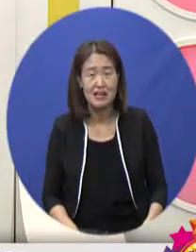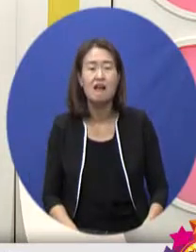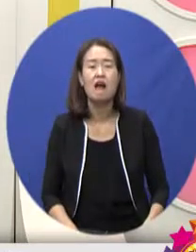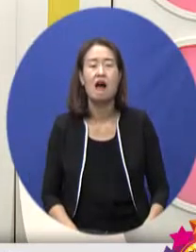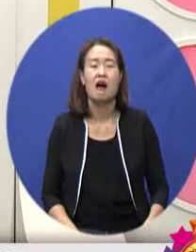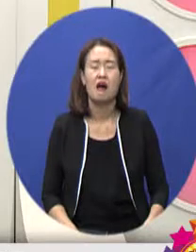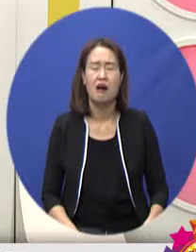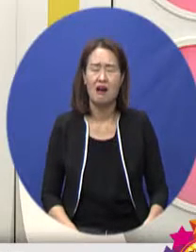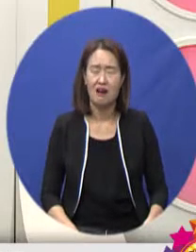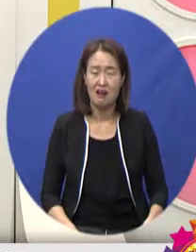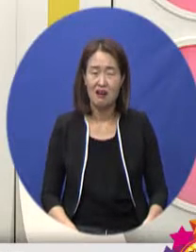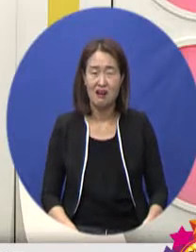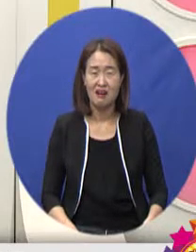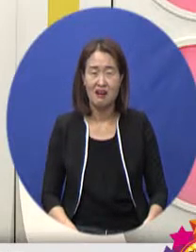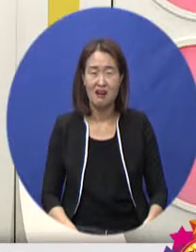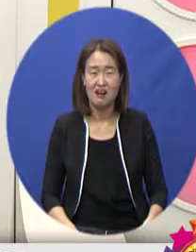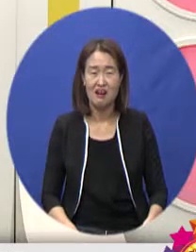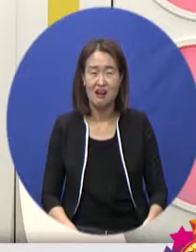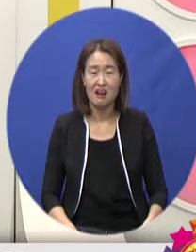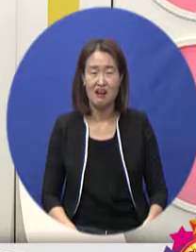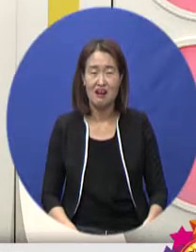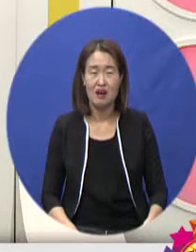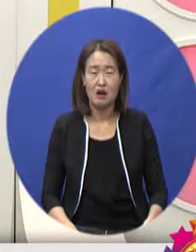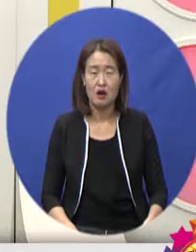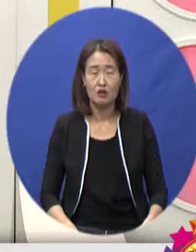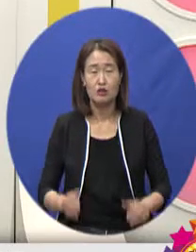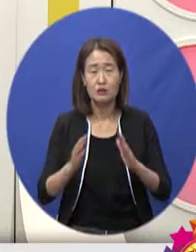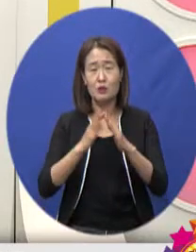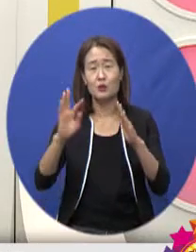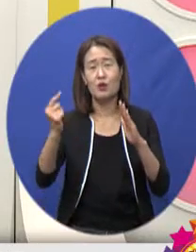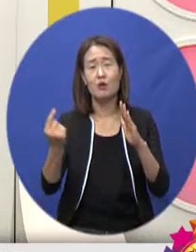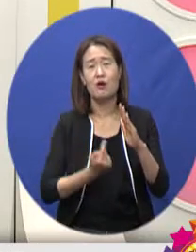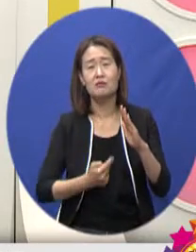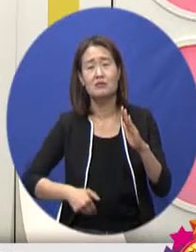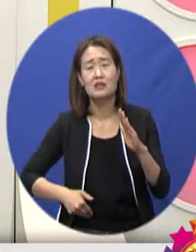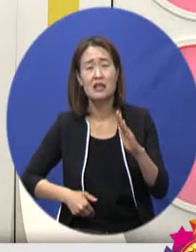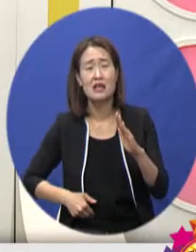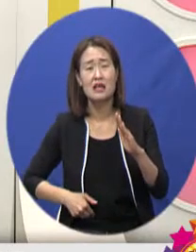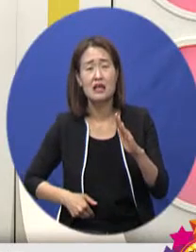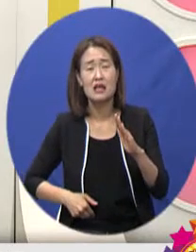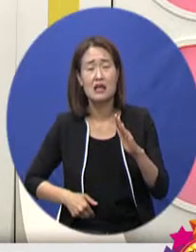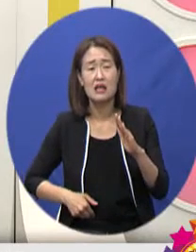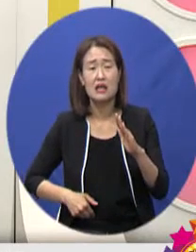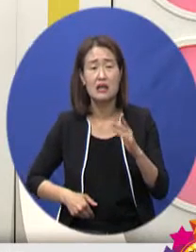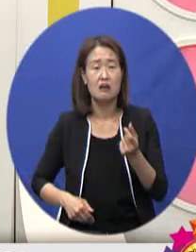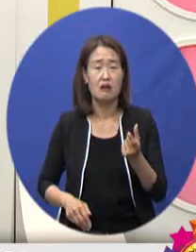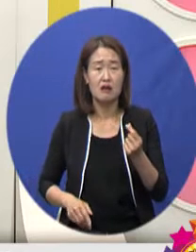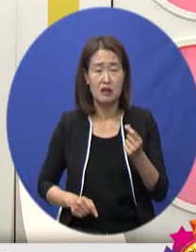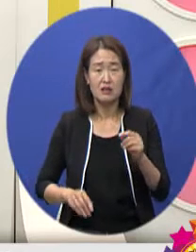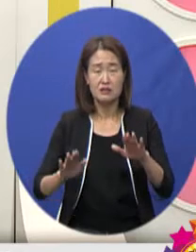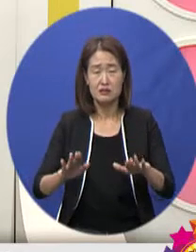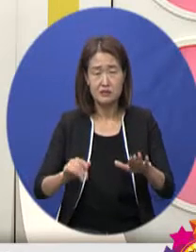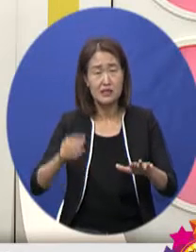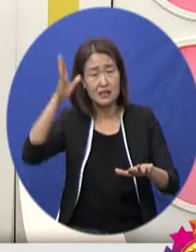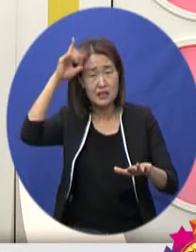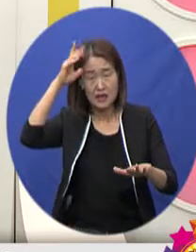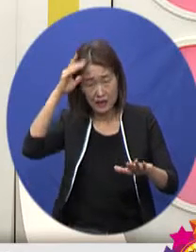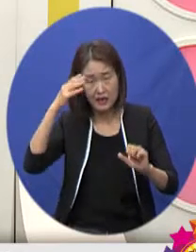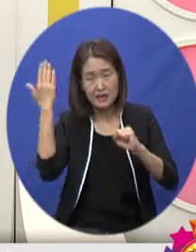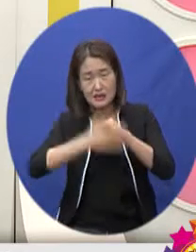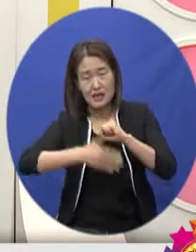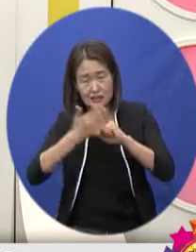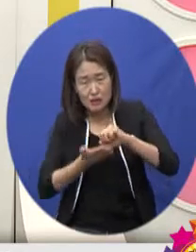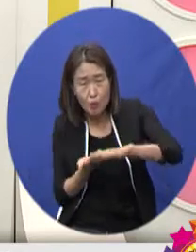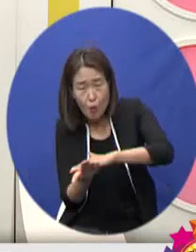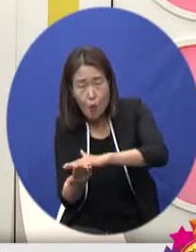지금. 네. 아니 아니 돌아와야 될 텐데 지금 프린터 해가지고 붙이려고 하고 있어요 지금. 어, 네 아.